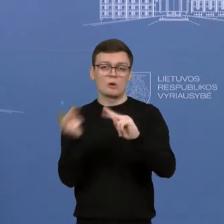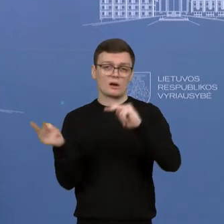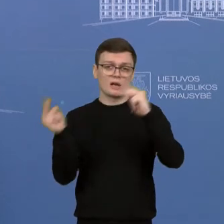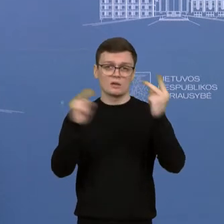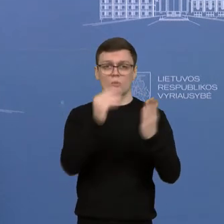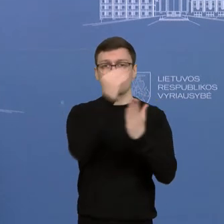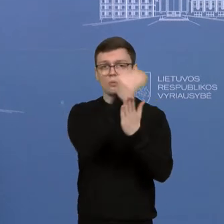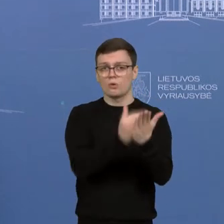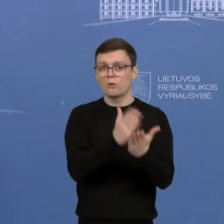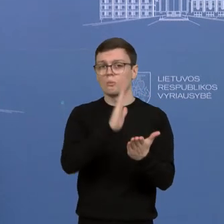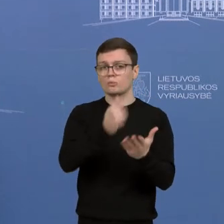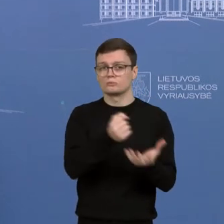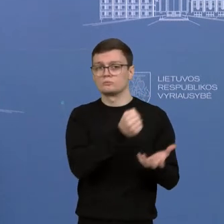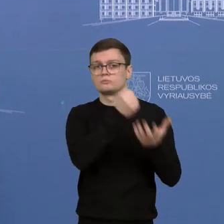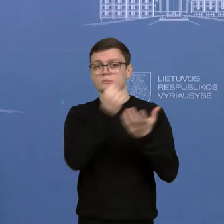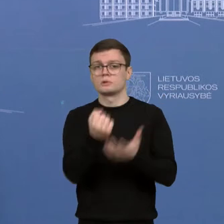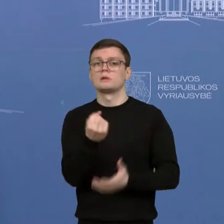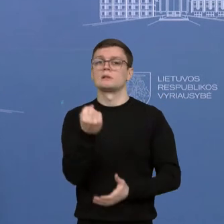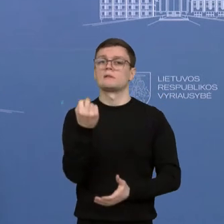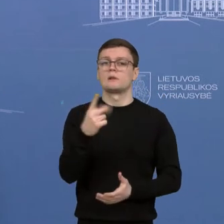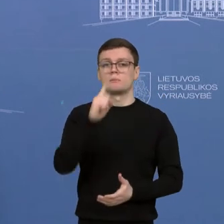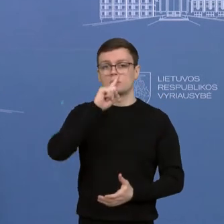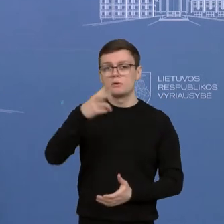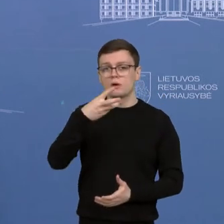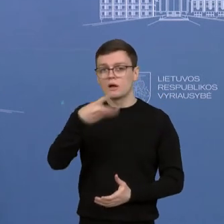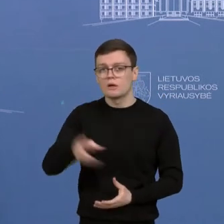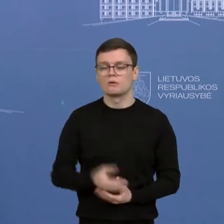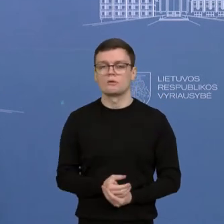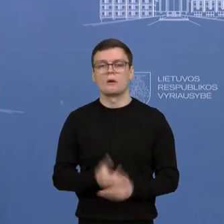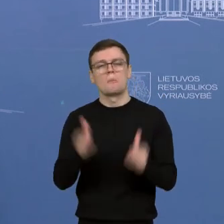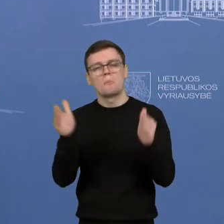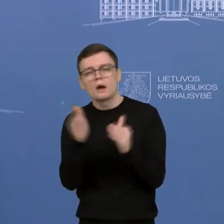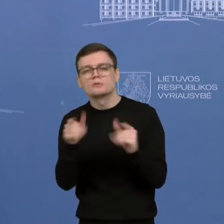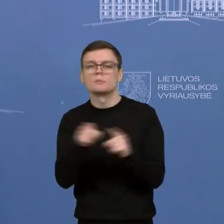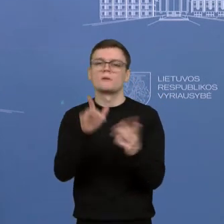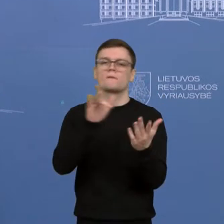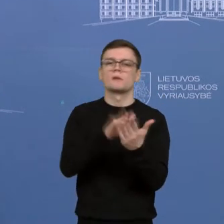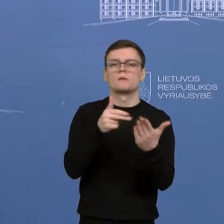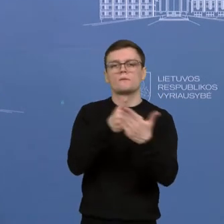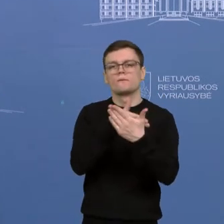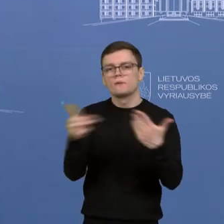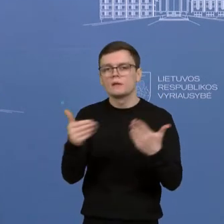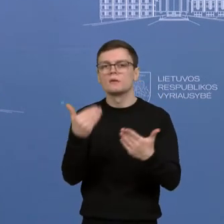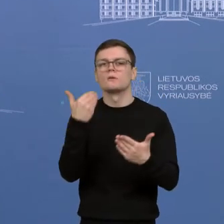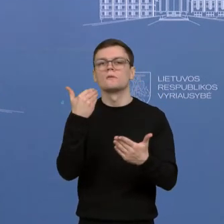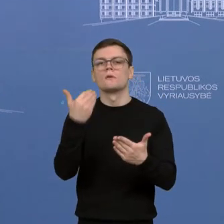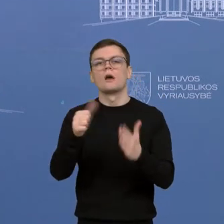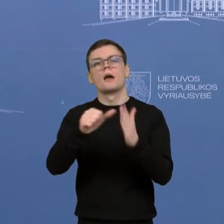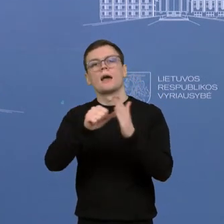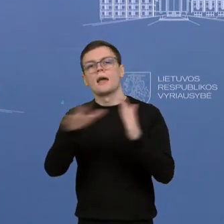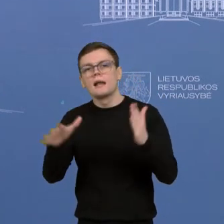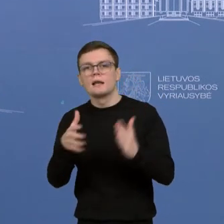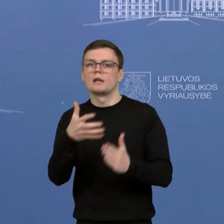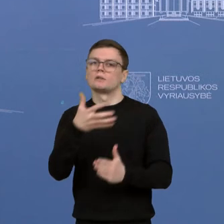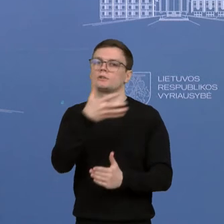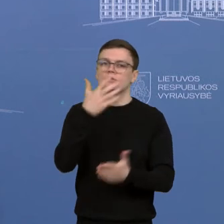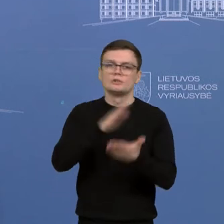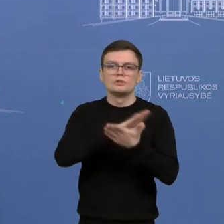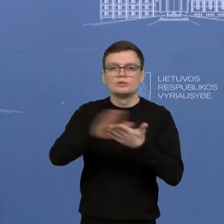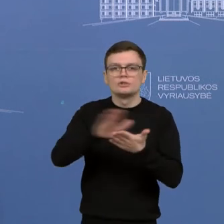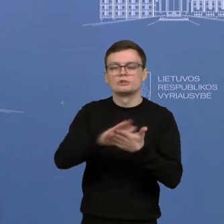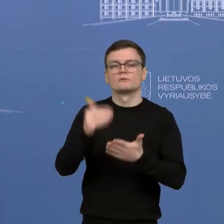skiriama 12 milijonų eurų smulkių ir vidutinių įmonių skatinimui diegti energijos efektyvumą didinančias